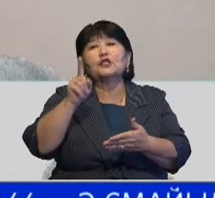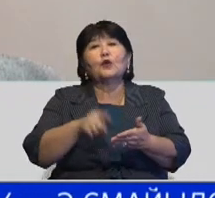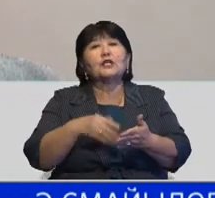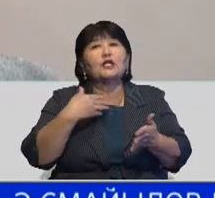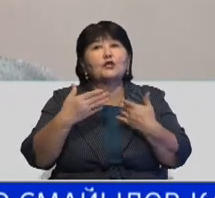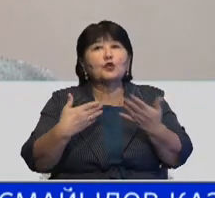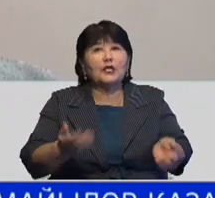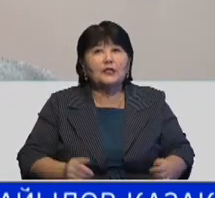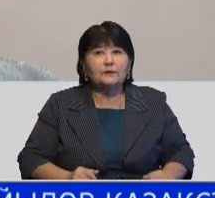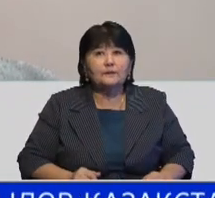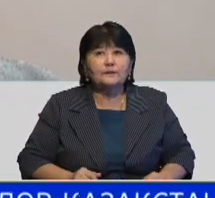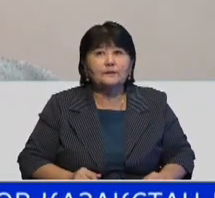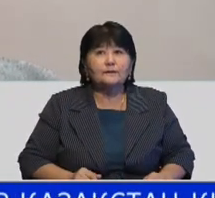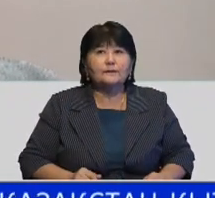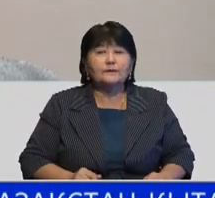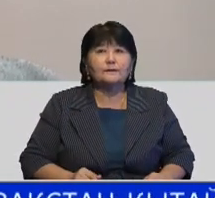жолдады.